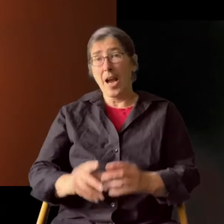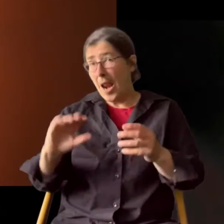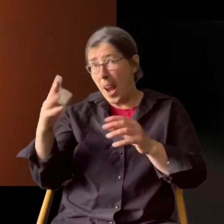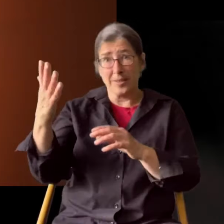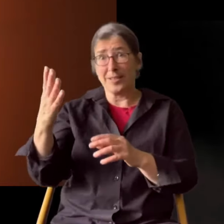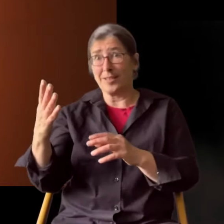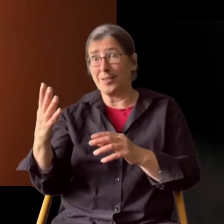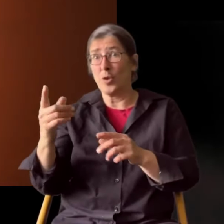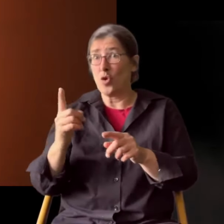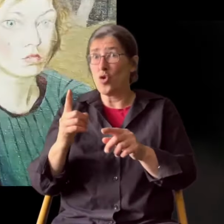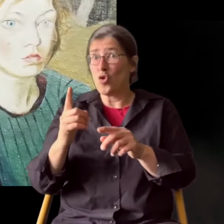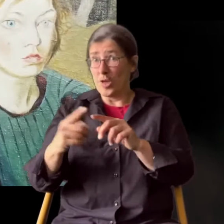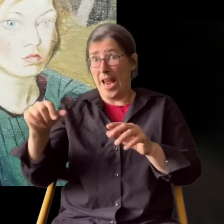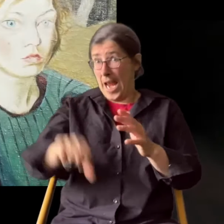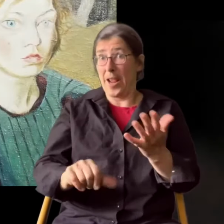Glanz und Elend.